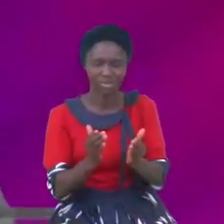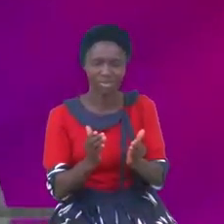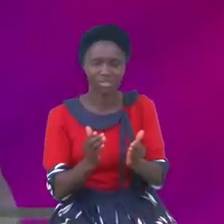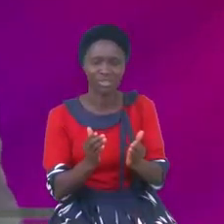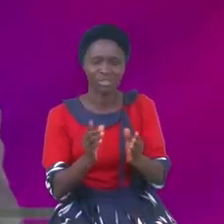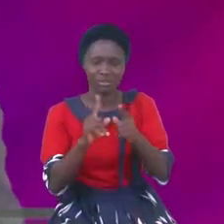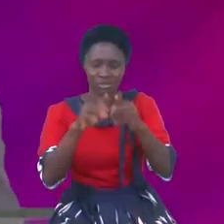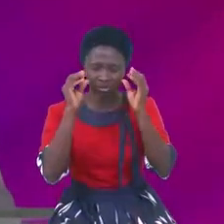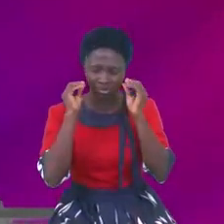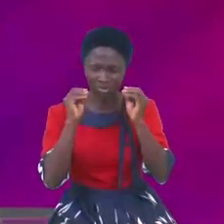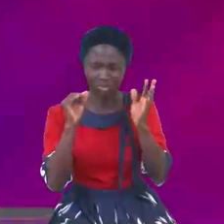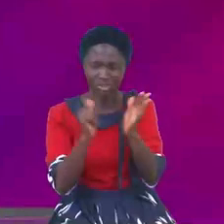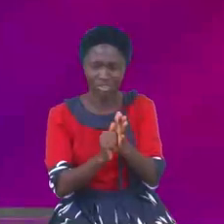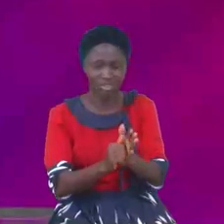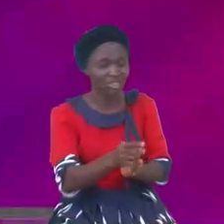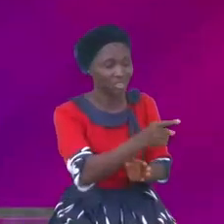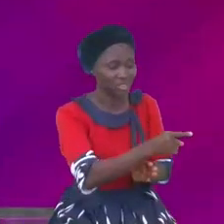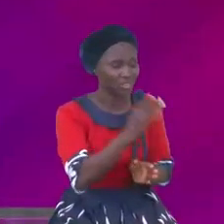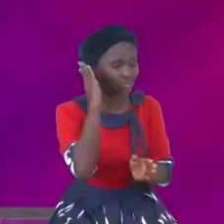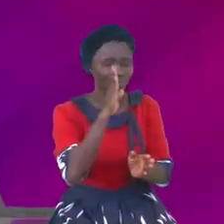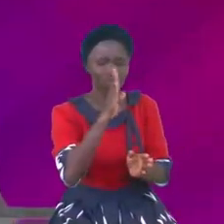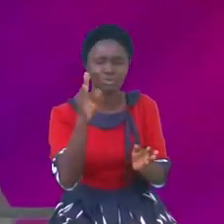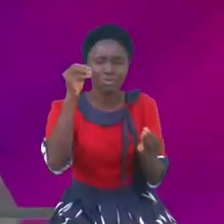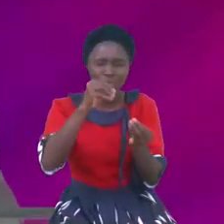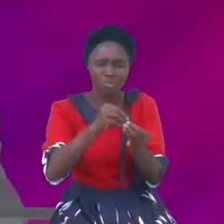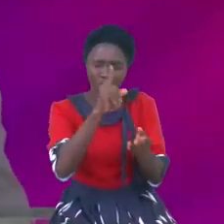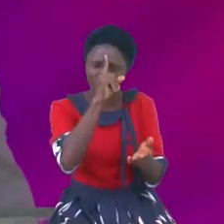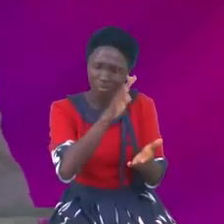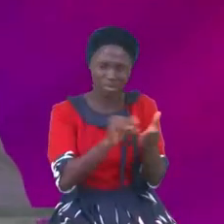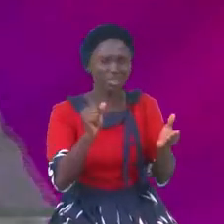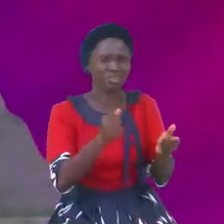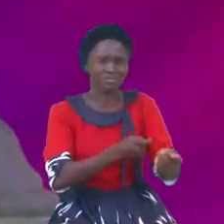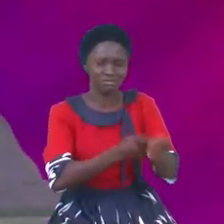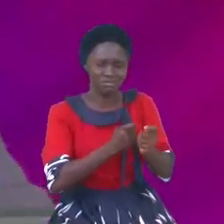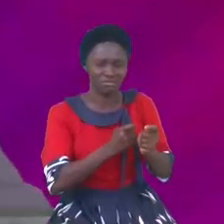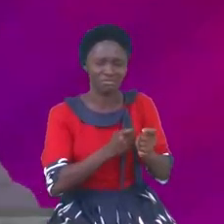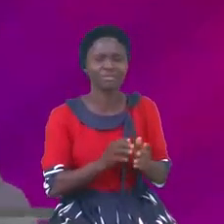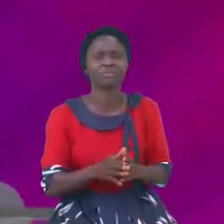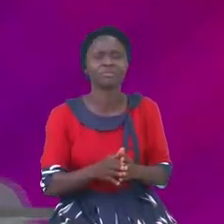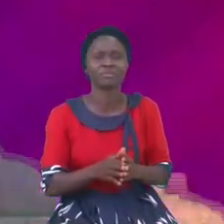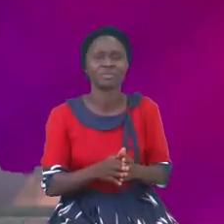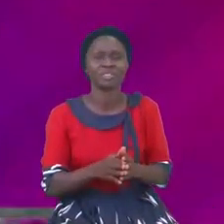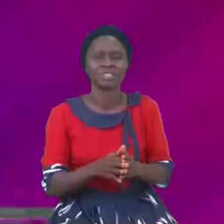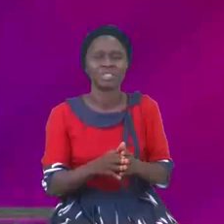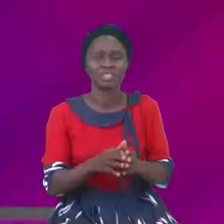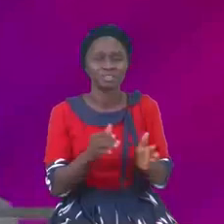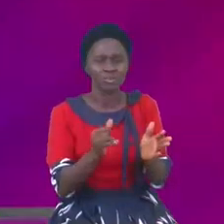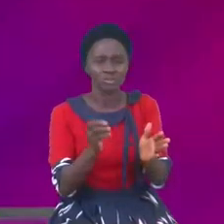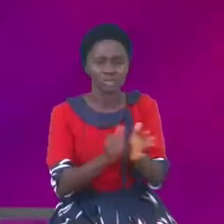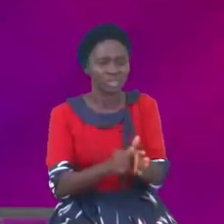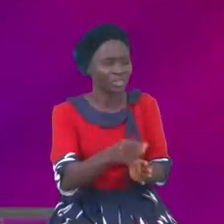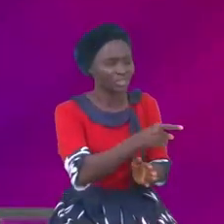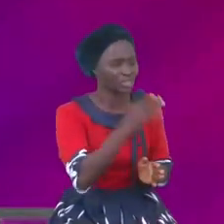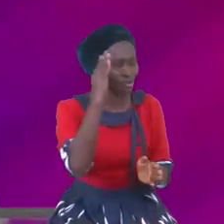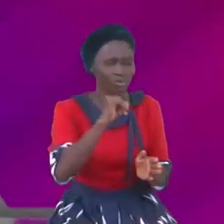ceux que tu diriges, qu'ils soient préservés dans la foi, qu'ils ne soient pas ramenés à la